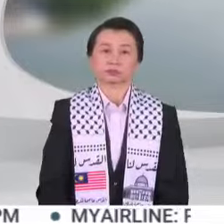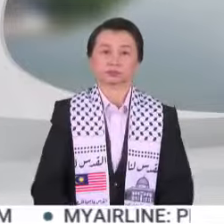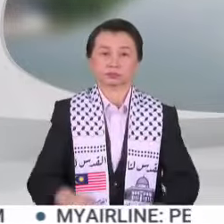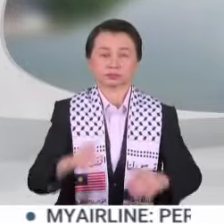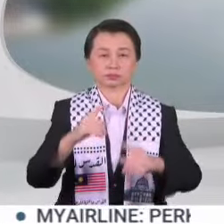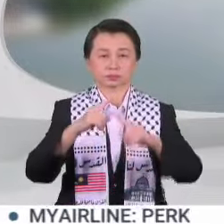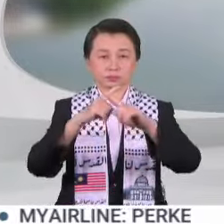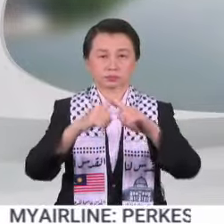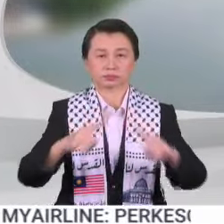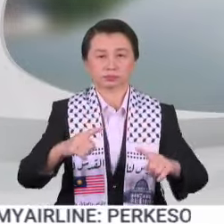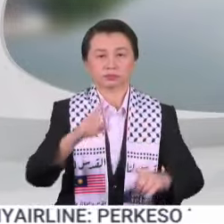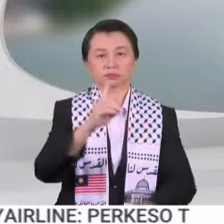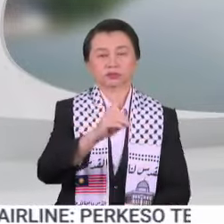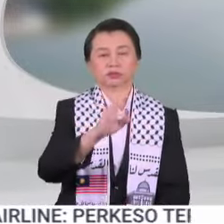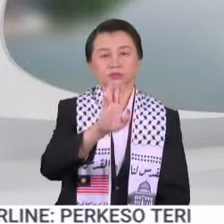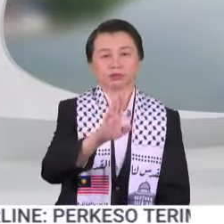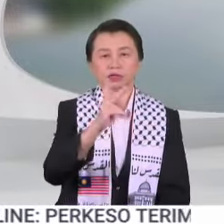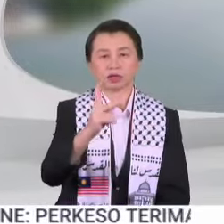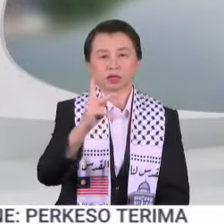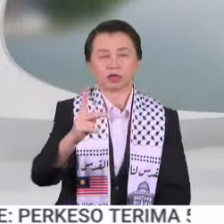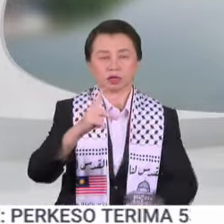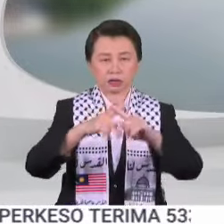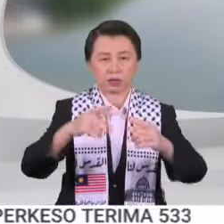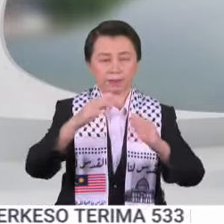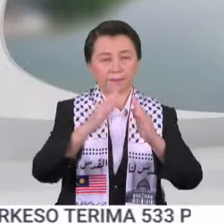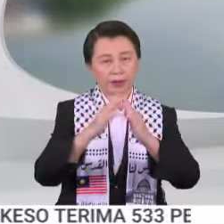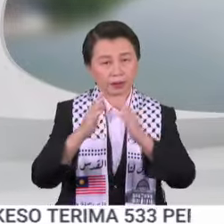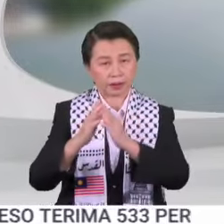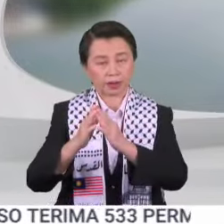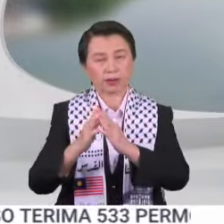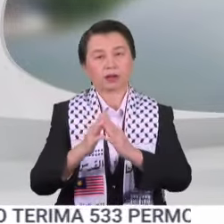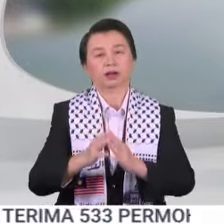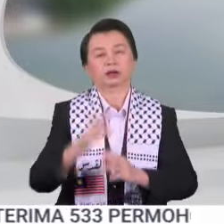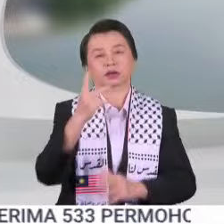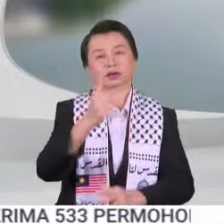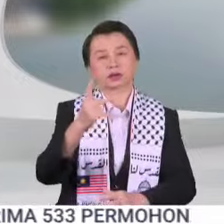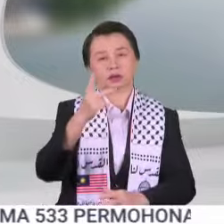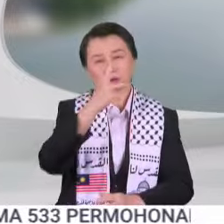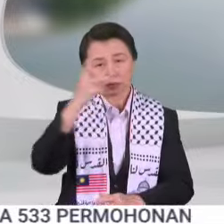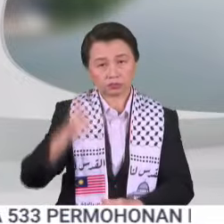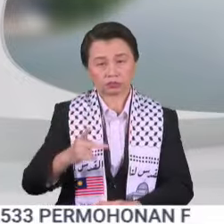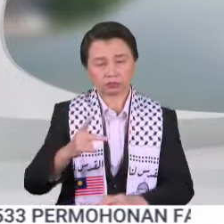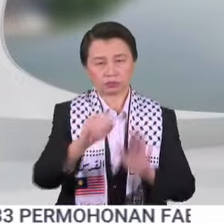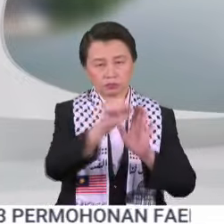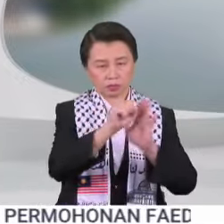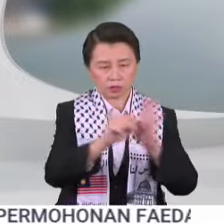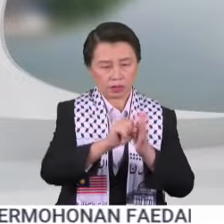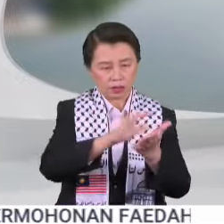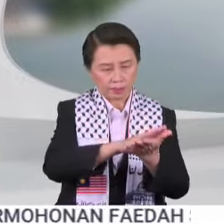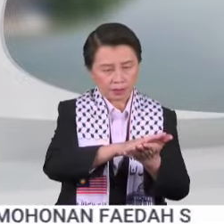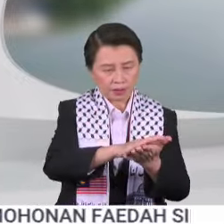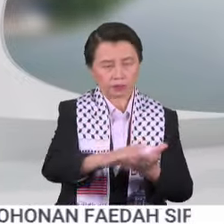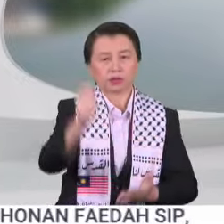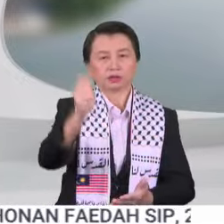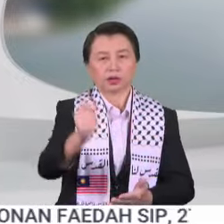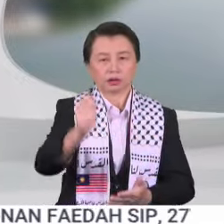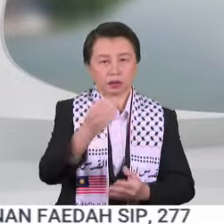Dewan Bandaraya Kota Kinabalu DBKK dalam perancangan menetapkan syarat kebersihan tandas premis